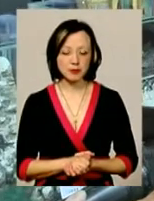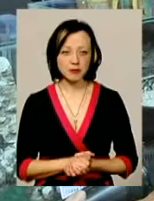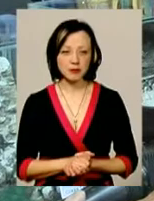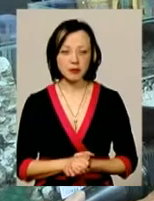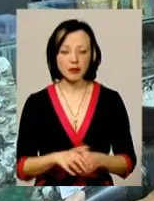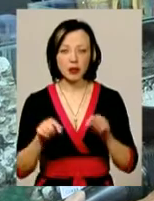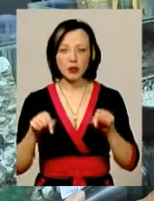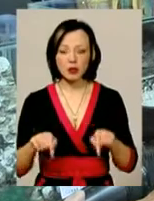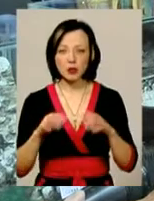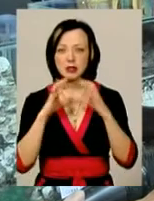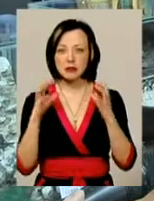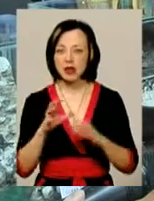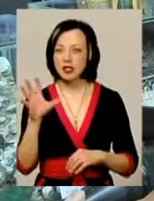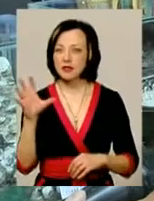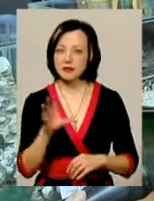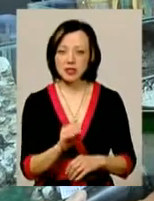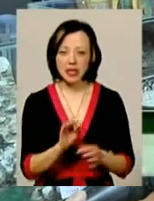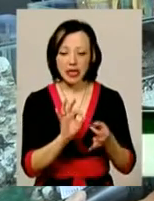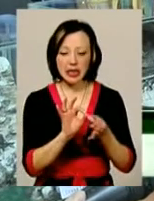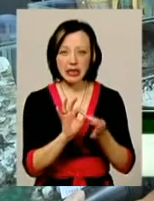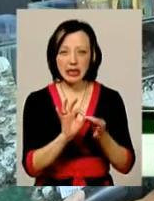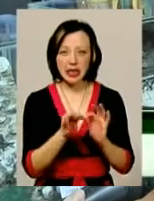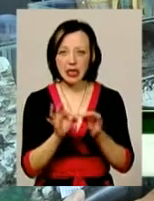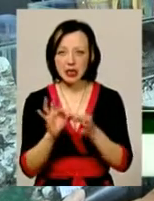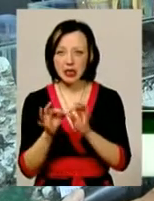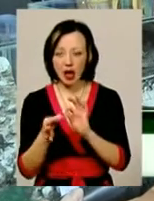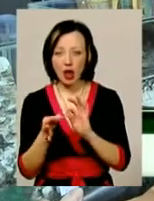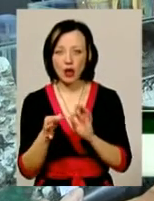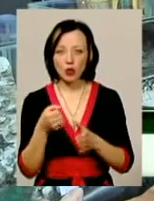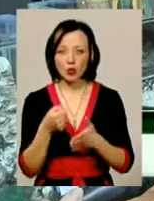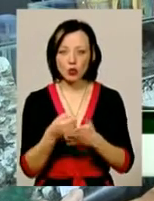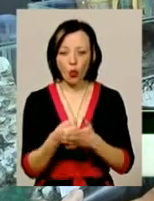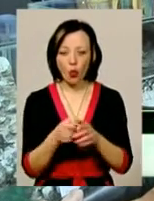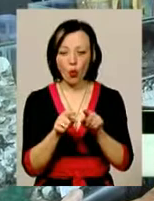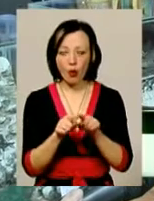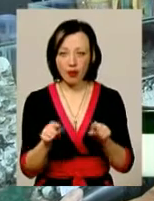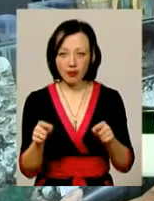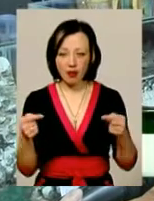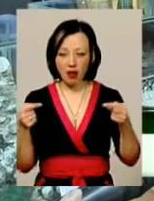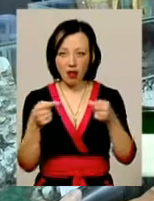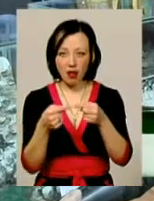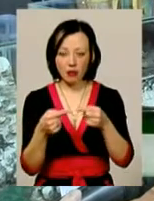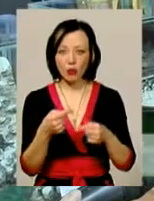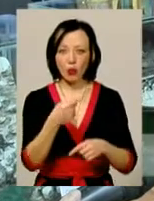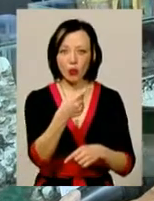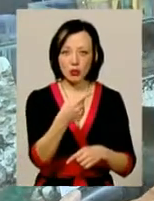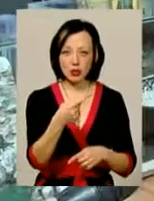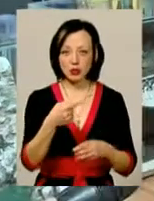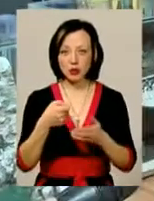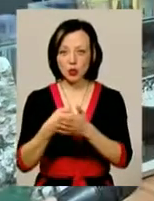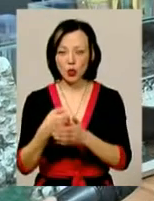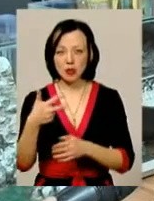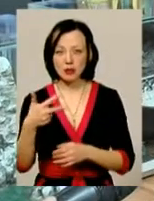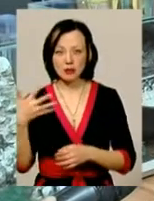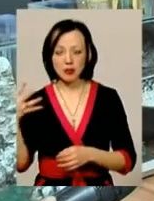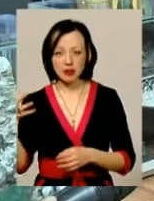Тут збережені всі деталі до оригіналу у масштабі 1 до 35. Деякий